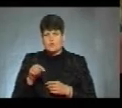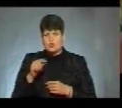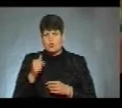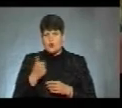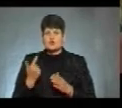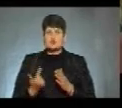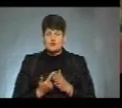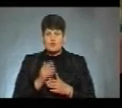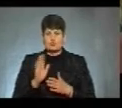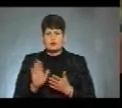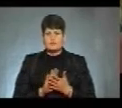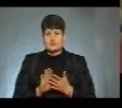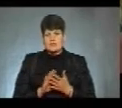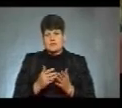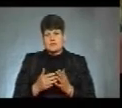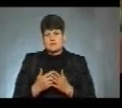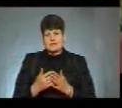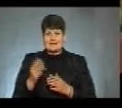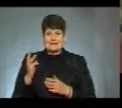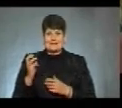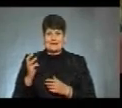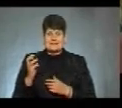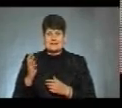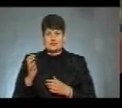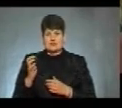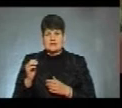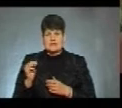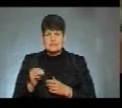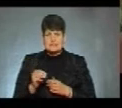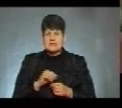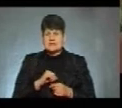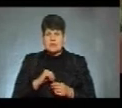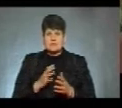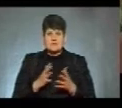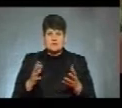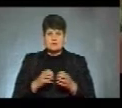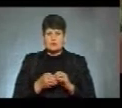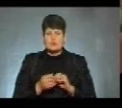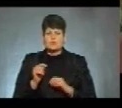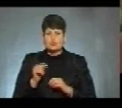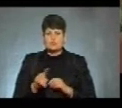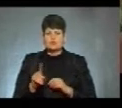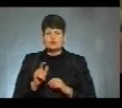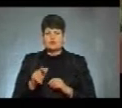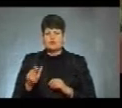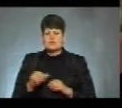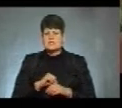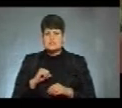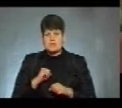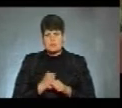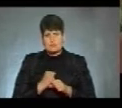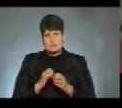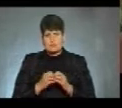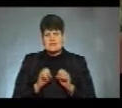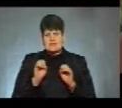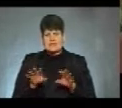знову будемо десь чистити приблизно на 300-400 тисяч. Найгірша біда, що люди самі самі роблять цю біду,